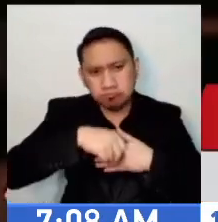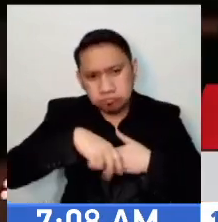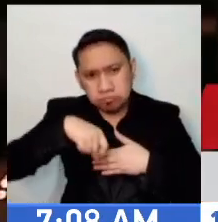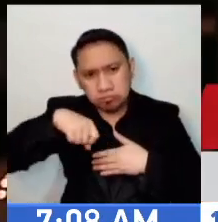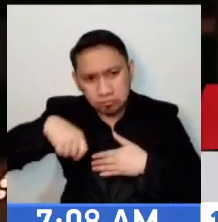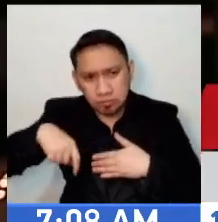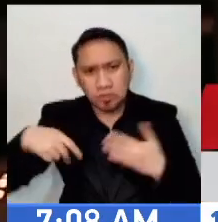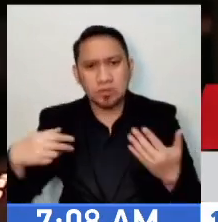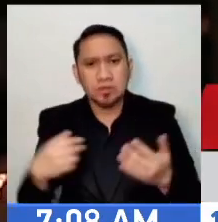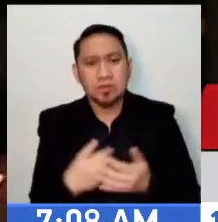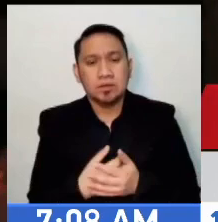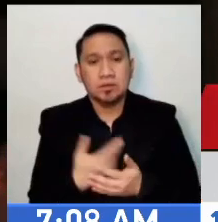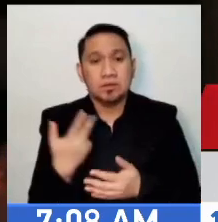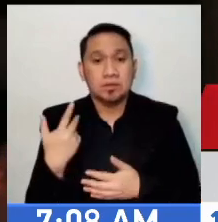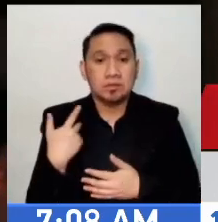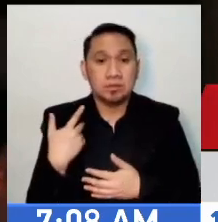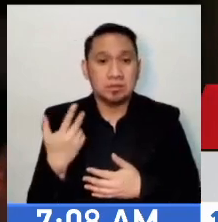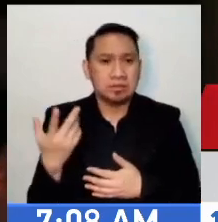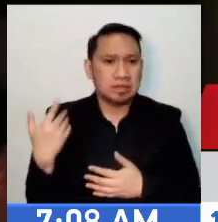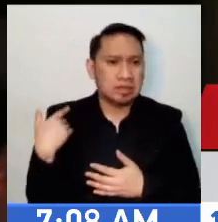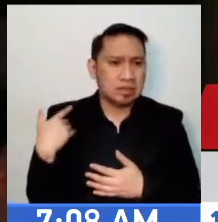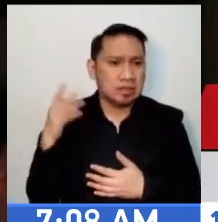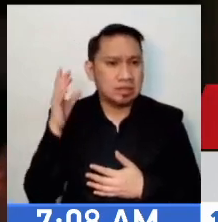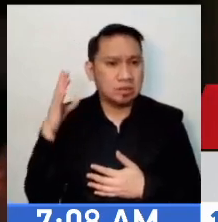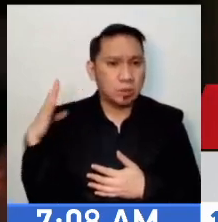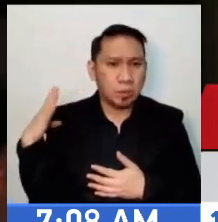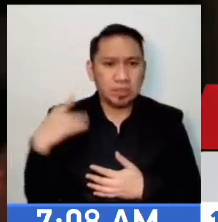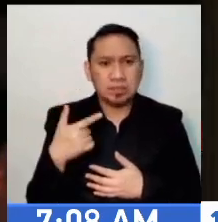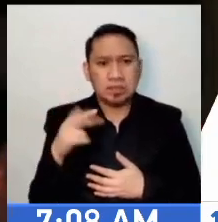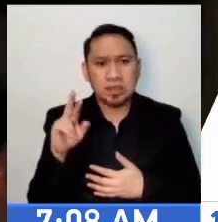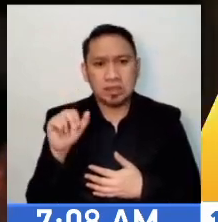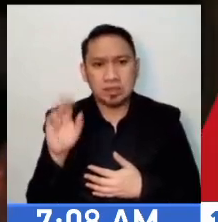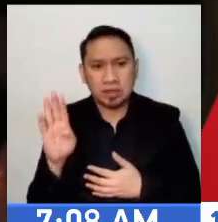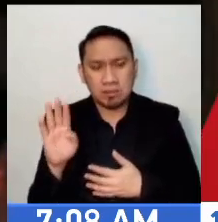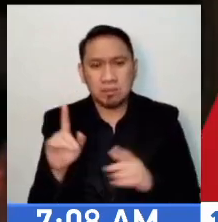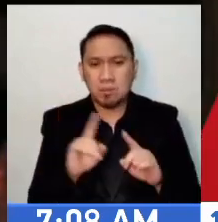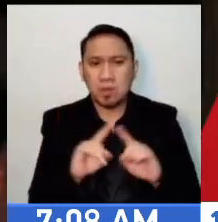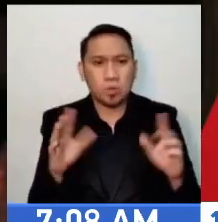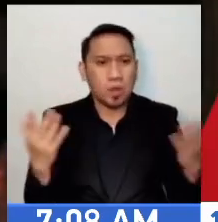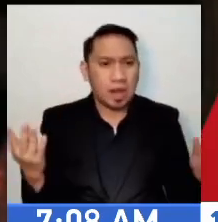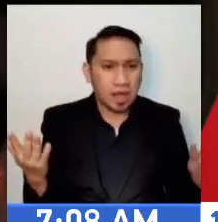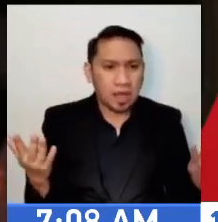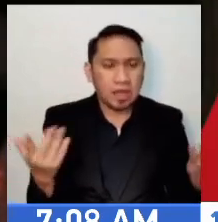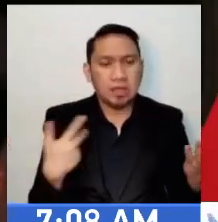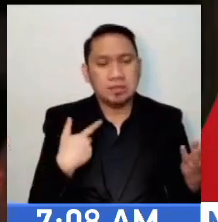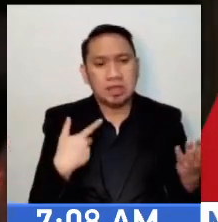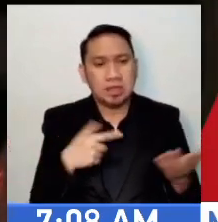naghihintay kami ng Grab pero wala kaming mabook kasi nga kulang yung Grab na